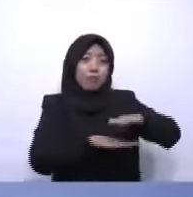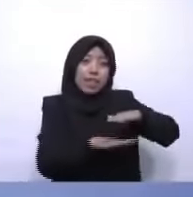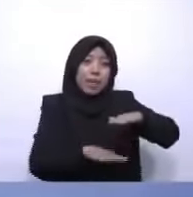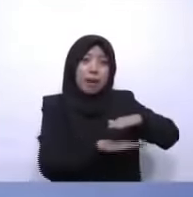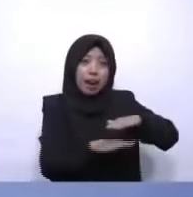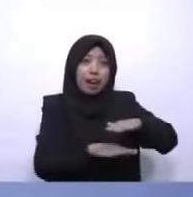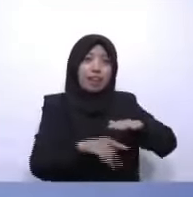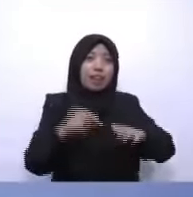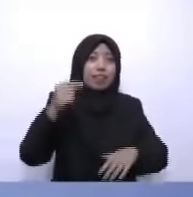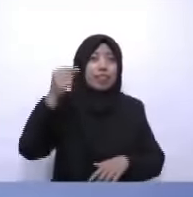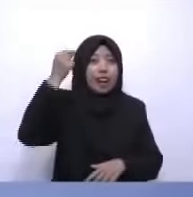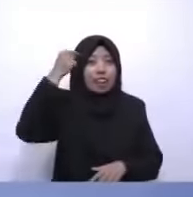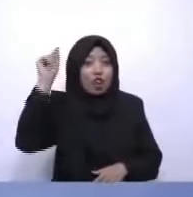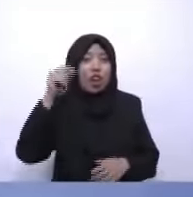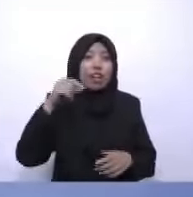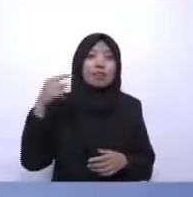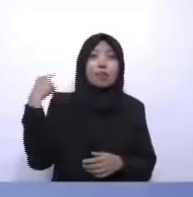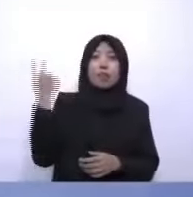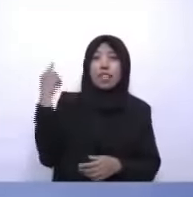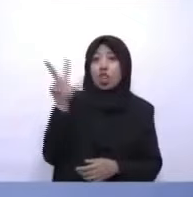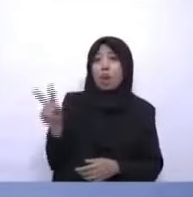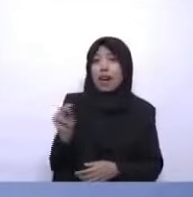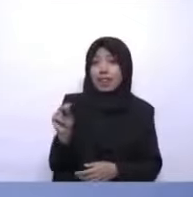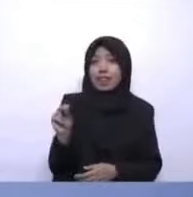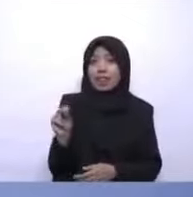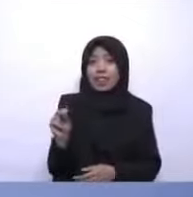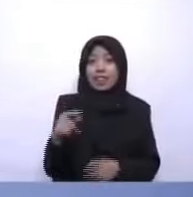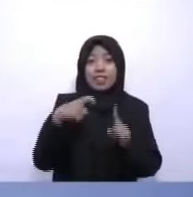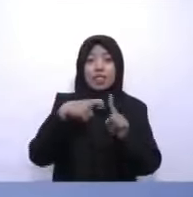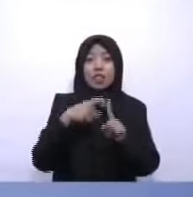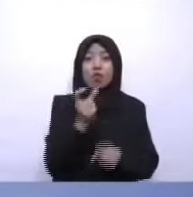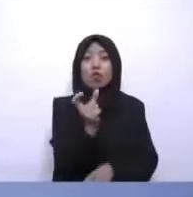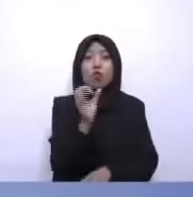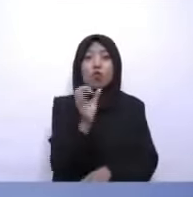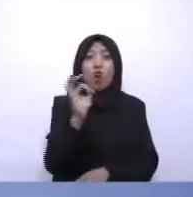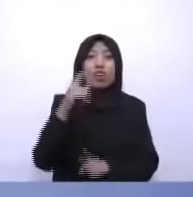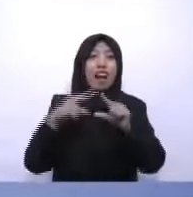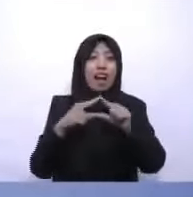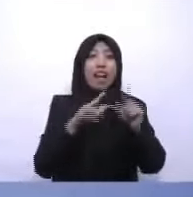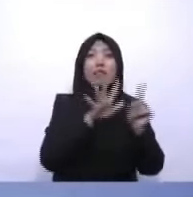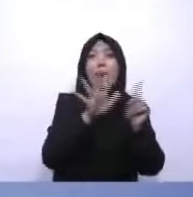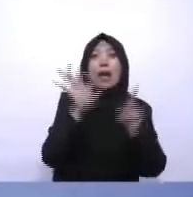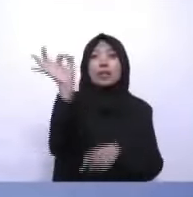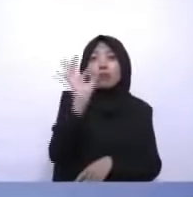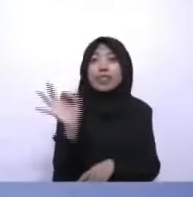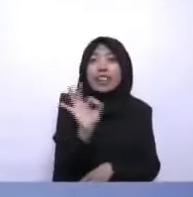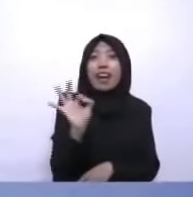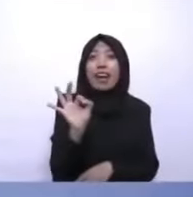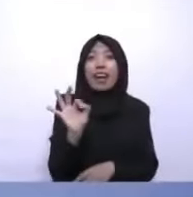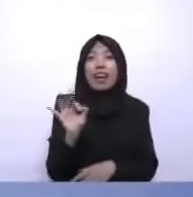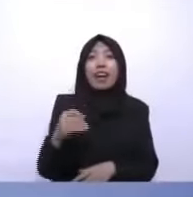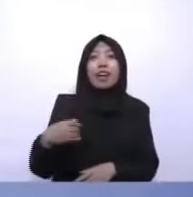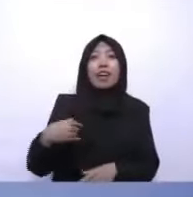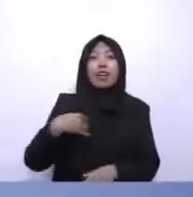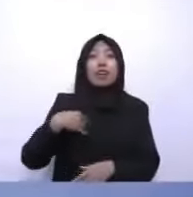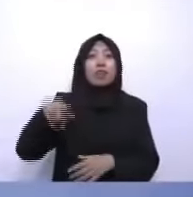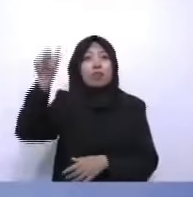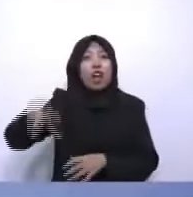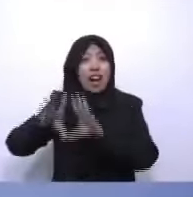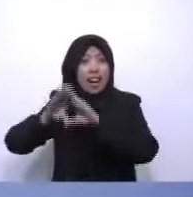dari kantor-kantor pemerintahan yang ada di Jawa Barat. Kuota minimal 15% pegawainya,